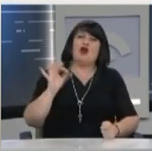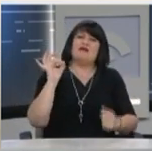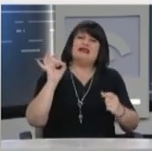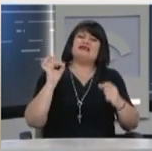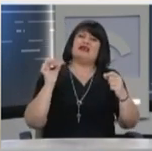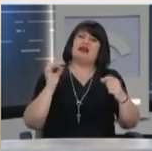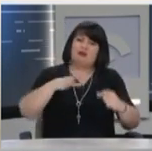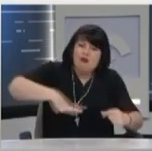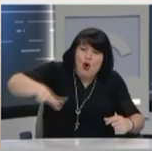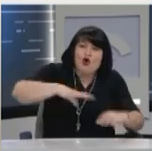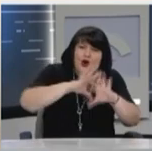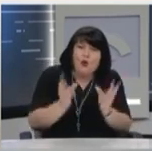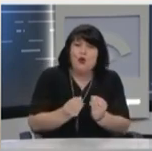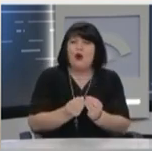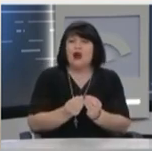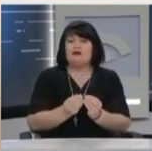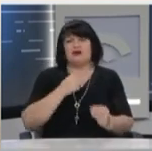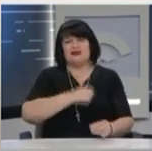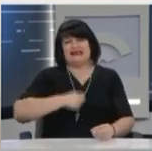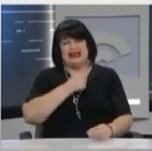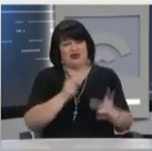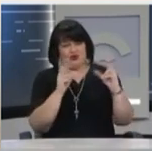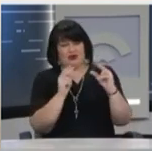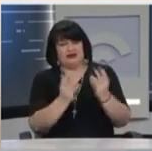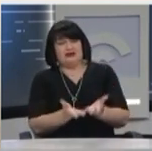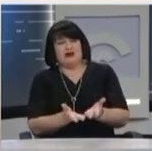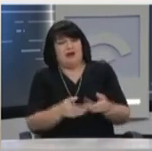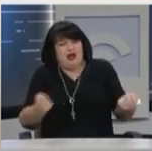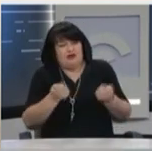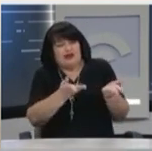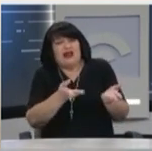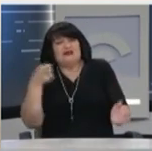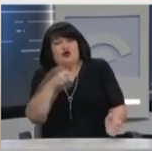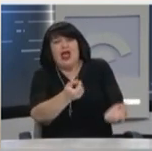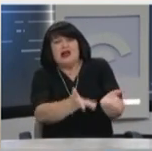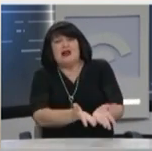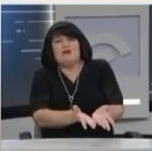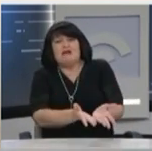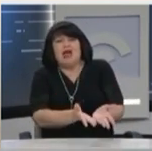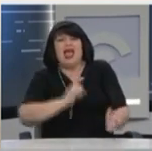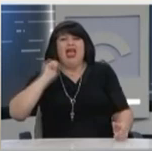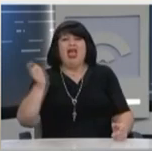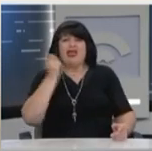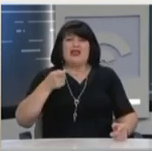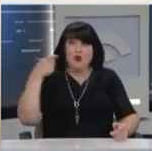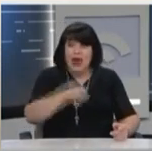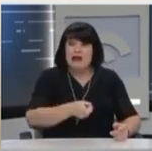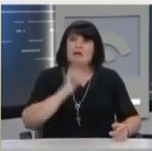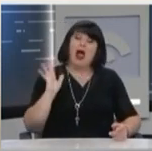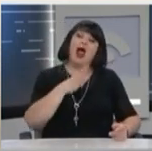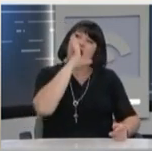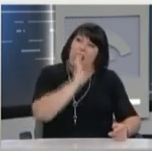σας. Ρωτώ. Γιατί είναι τραγικό και το συζητάμε. Αυτό είναι εγκληματικό. Είναι εθνικό έγκλημα. Αν